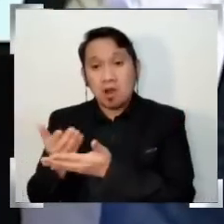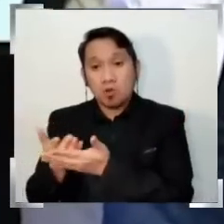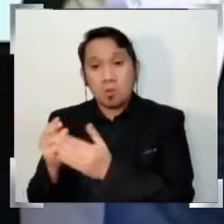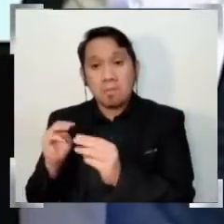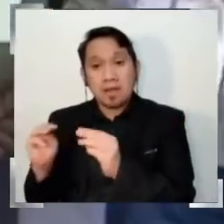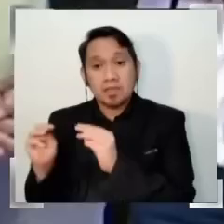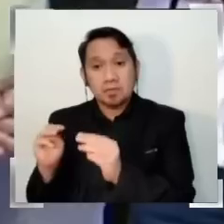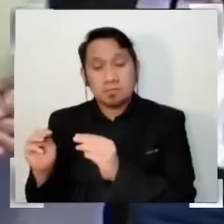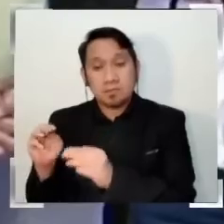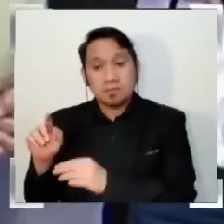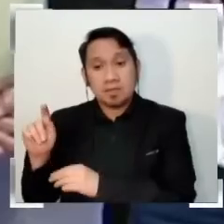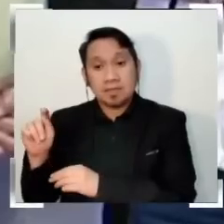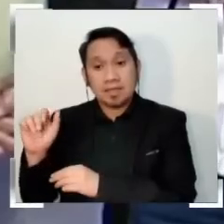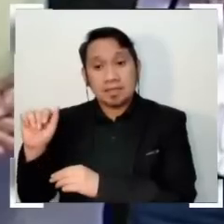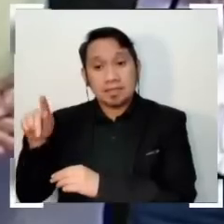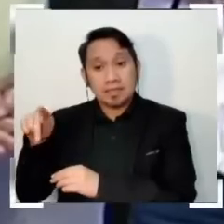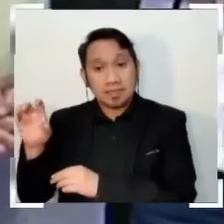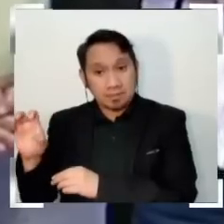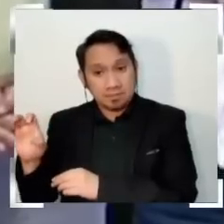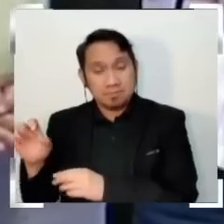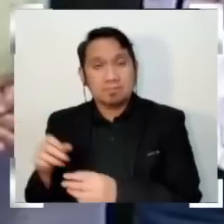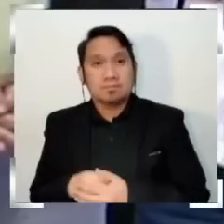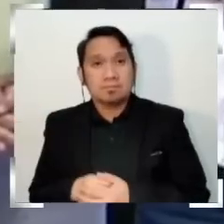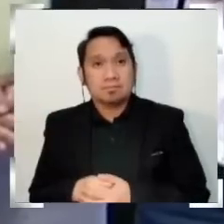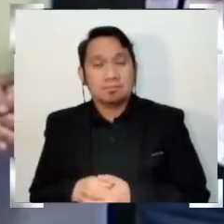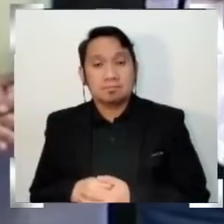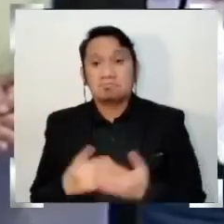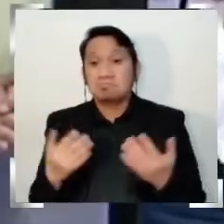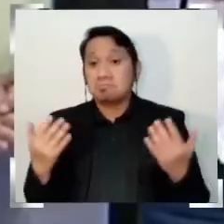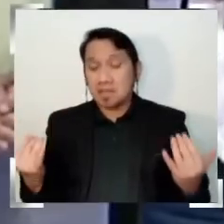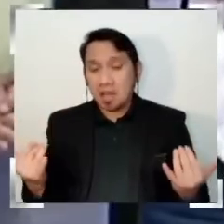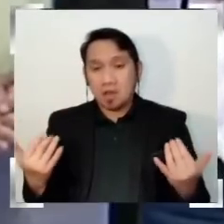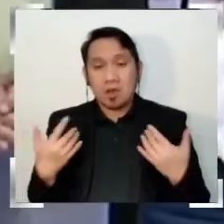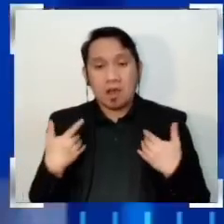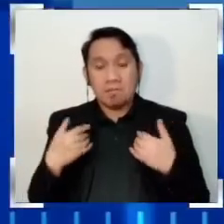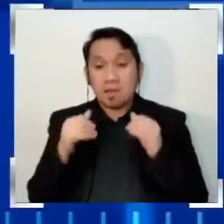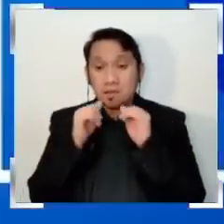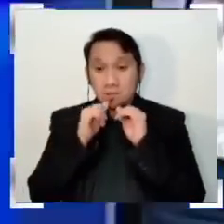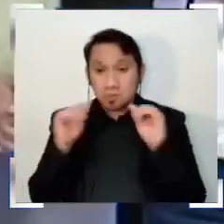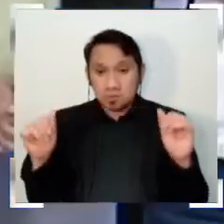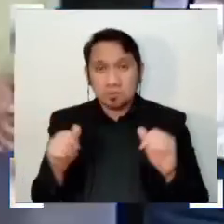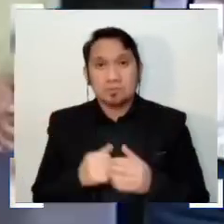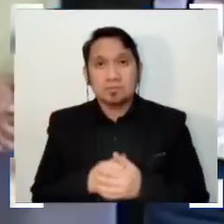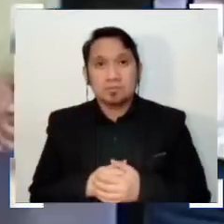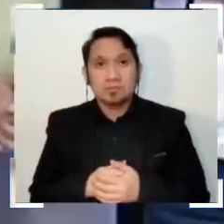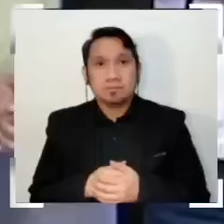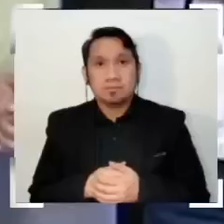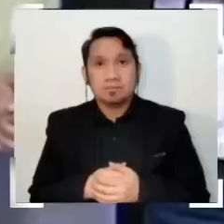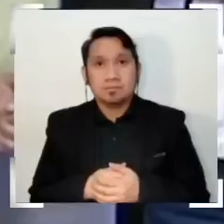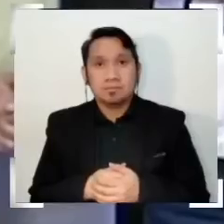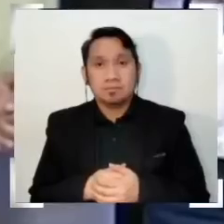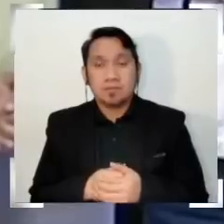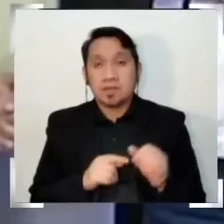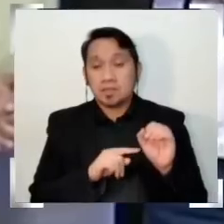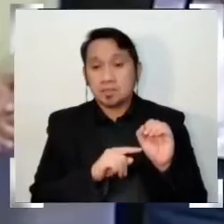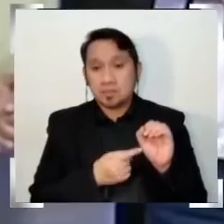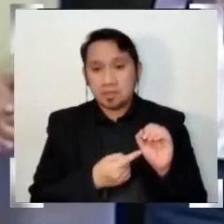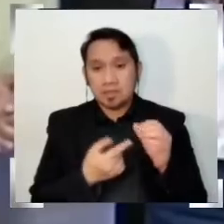Non-live. Kasunod dito, may inanunsyo ang TVJ. Simula ngayong araw,